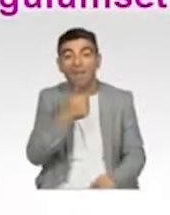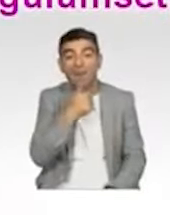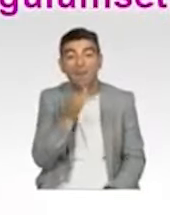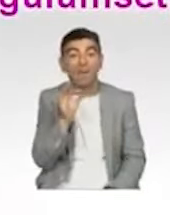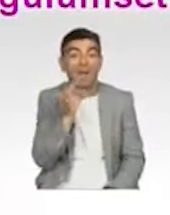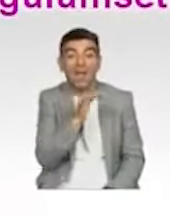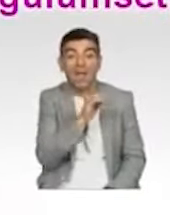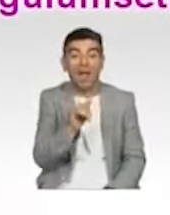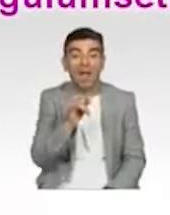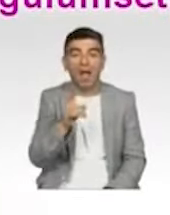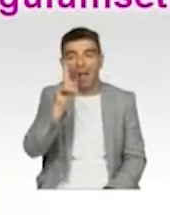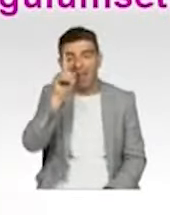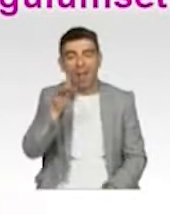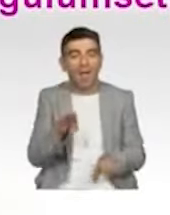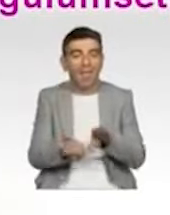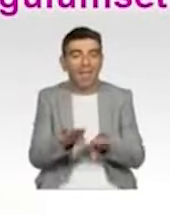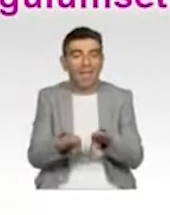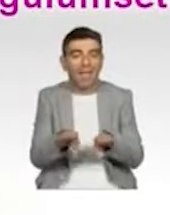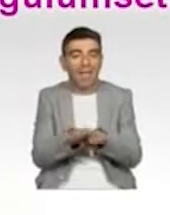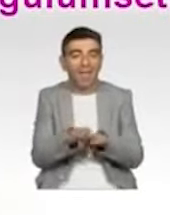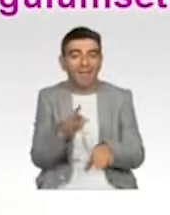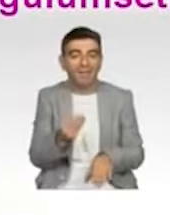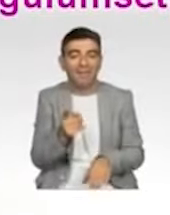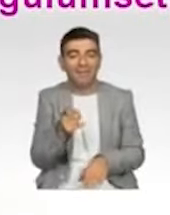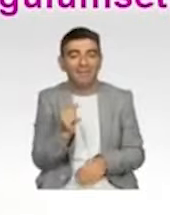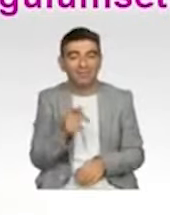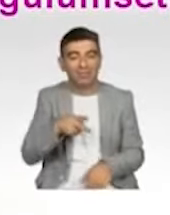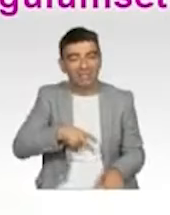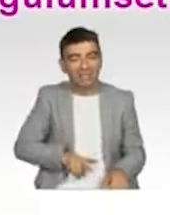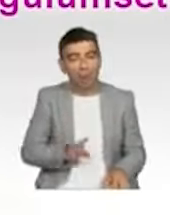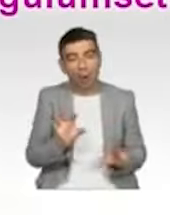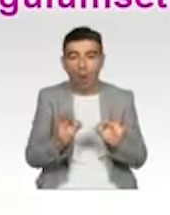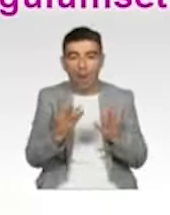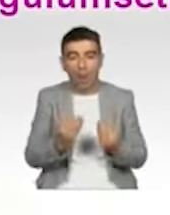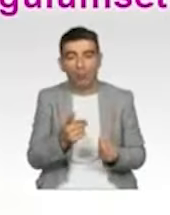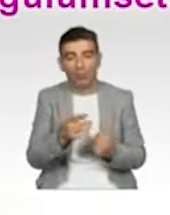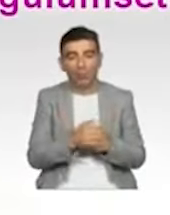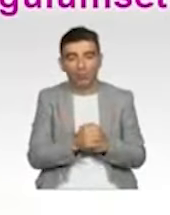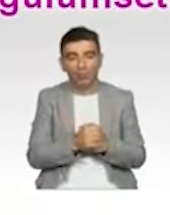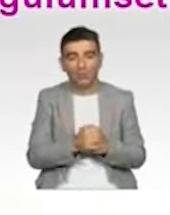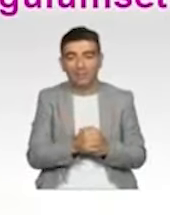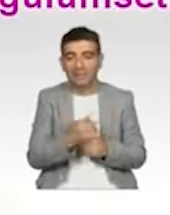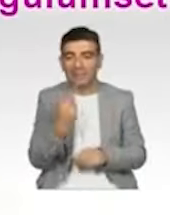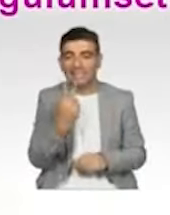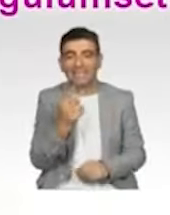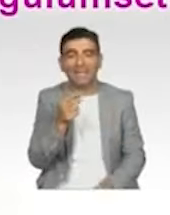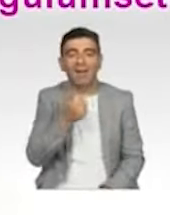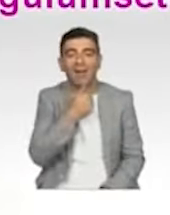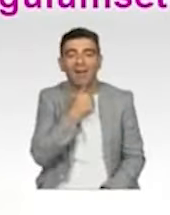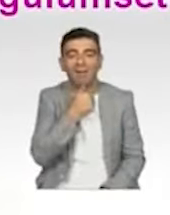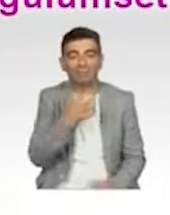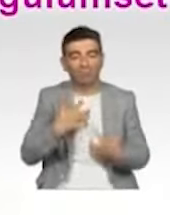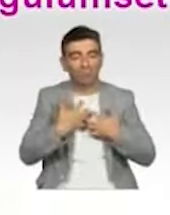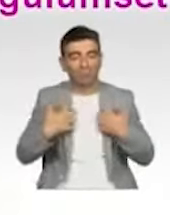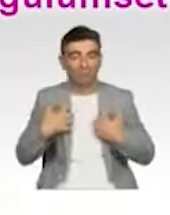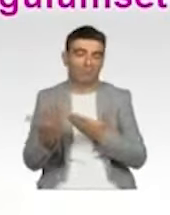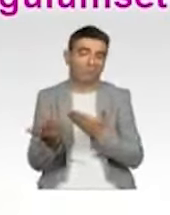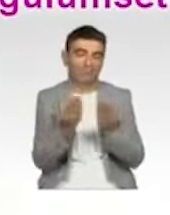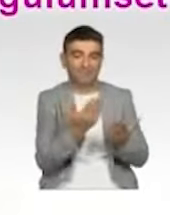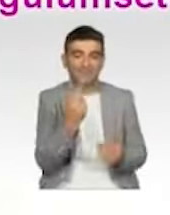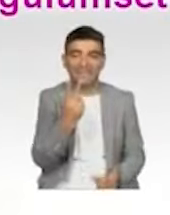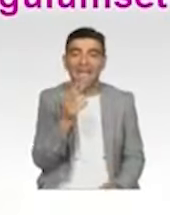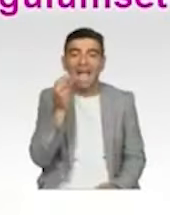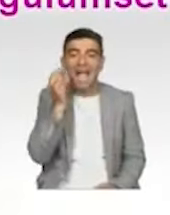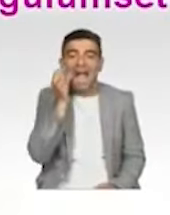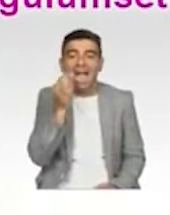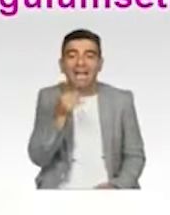Allah dengelemiş diyorum. İkizler öyle derler ya, biri anne olur, biri baba olur. Çok doğru. Nasıl? Ya, iki erkek gururla çocuğu. Gururla sunulur efendim. İki erkek çocuğu